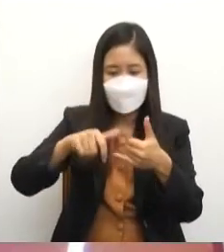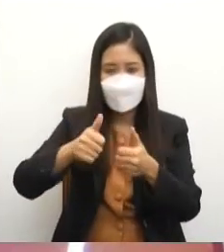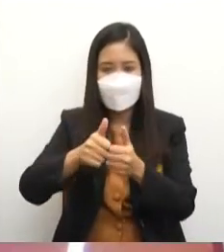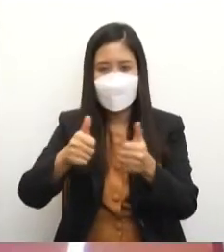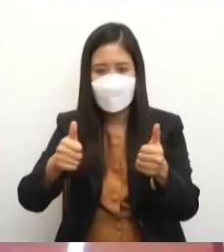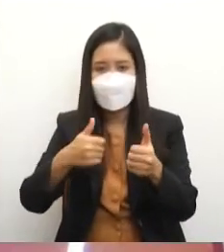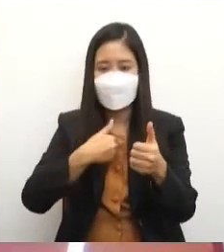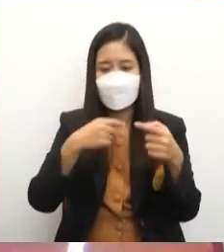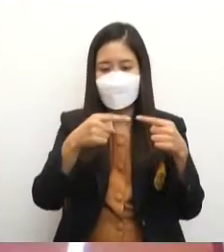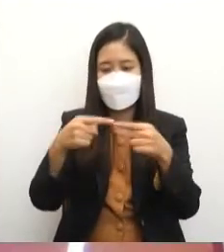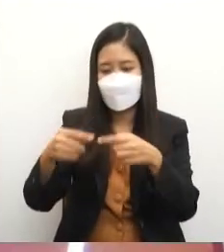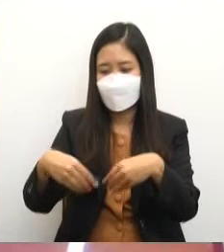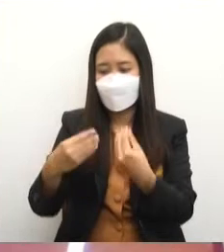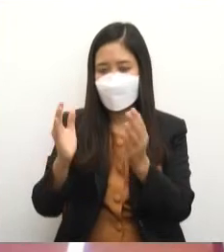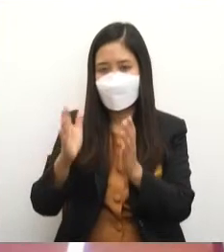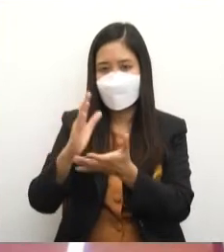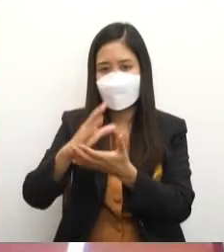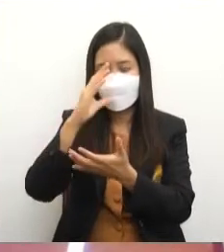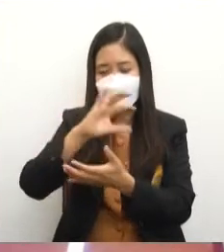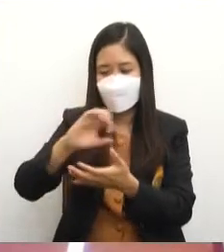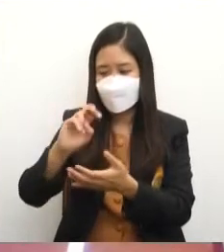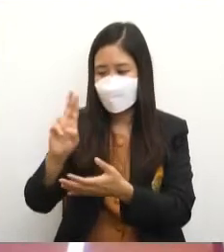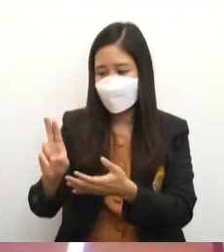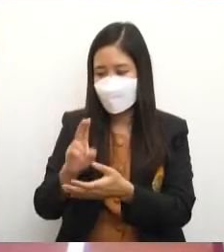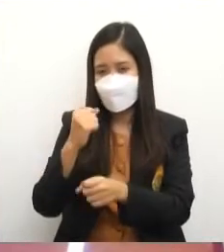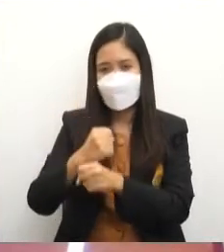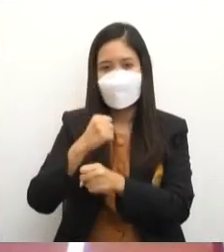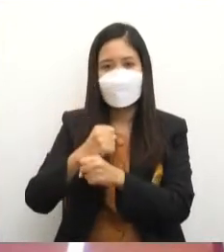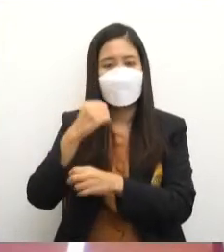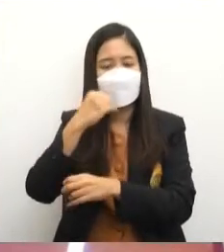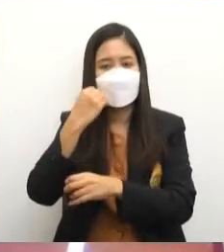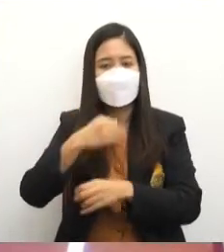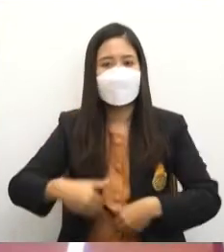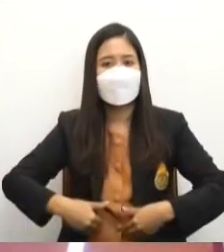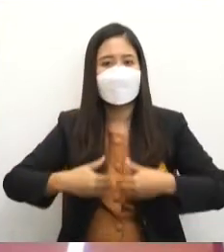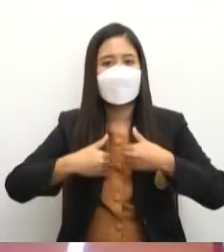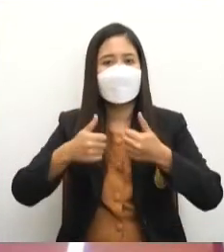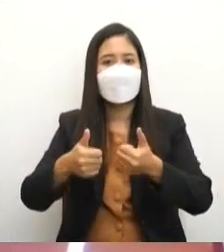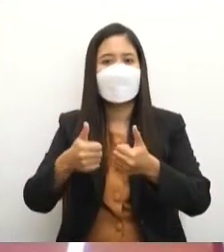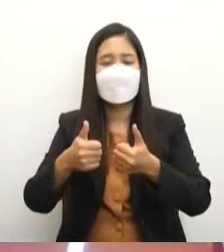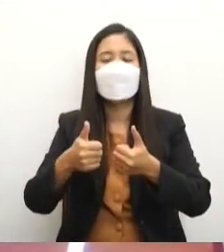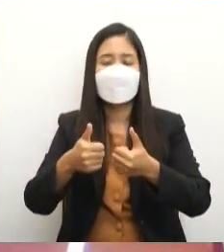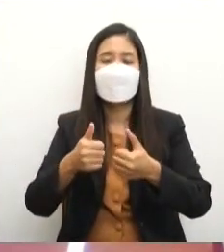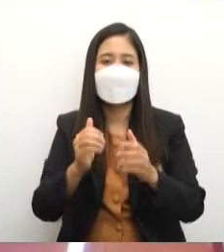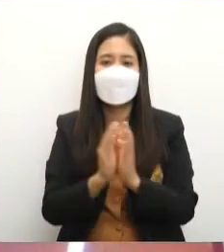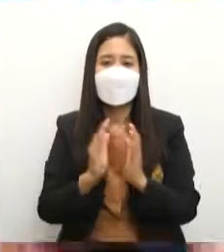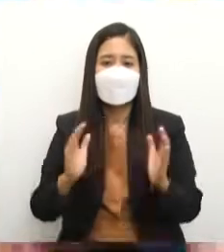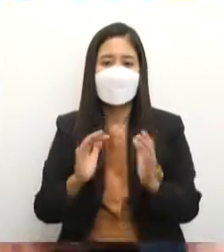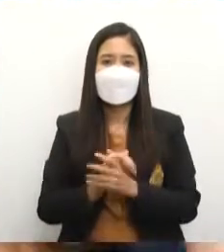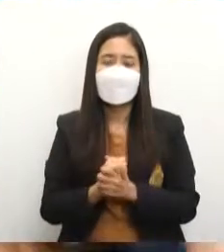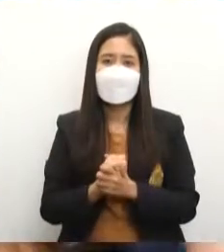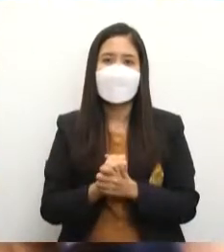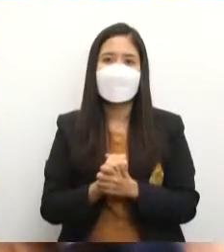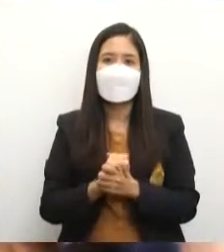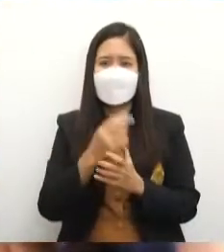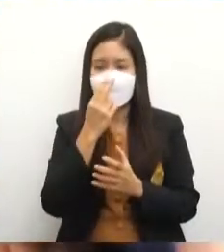การต่อยอดให้นักเรียนนำความรู้ตรงนี้ไปใช้ในการทำงานในชีวิตประจำวันได้ด้วยค่ะ ครับขอบคุณมากครับอีกประเด็นหนึ่งเรา